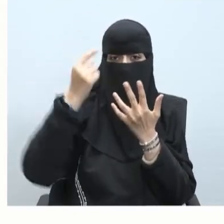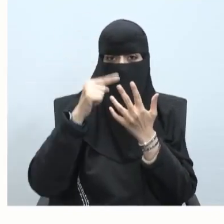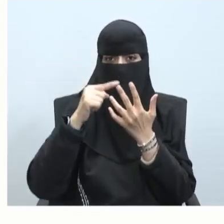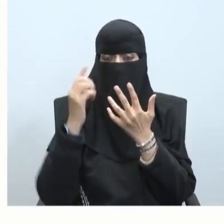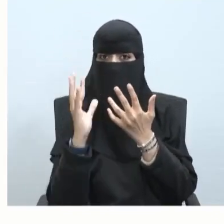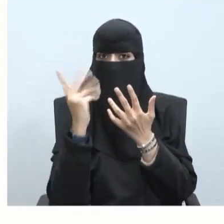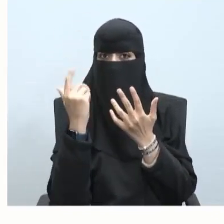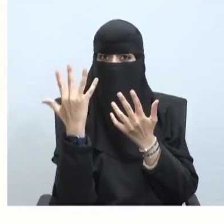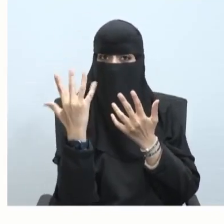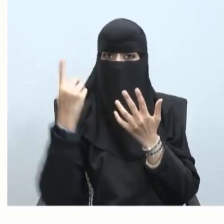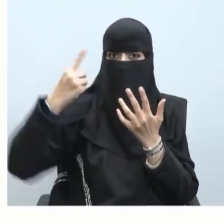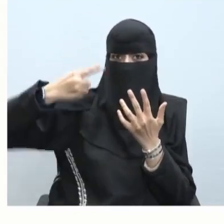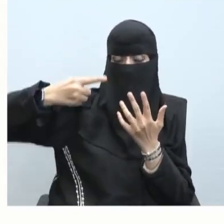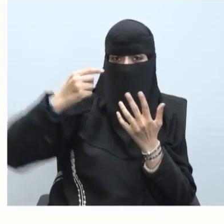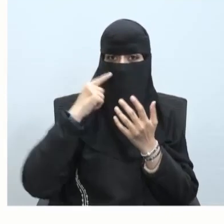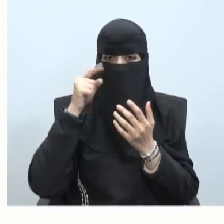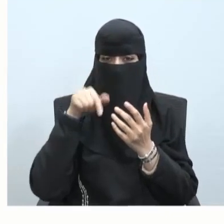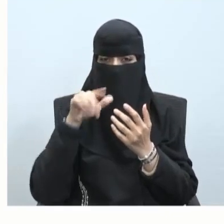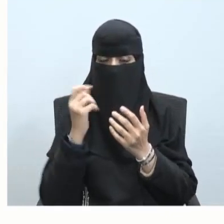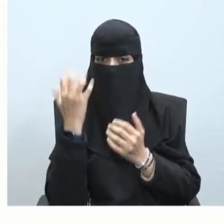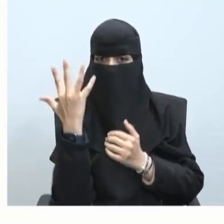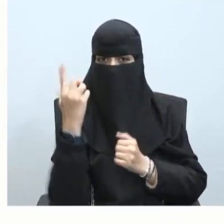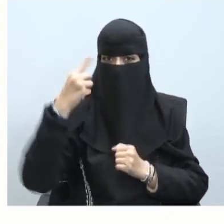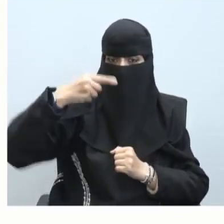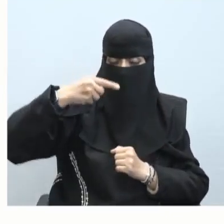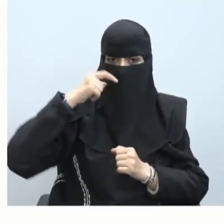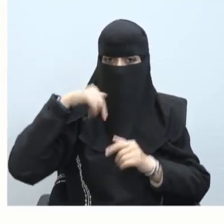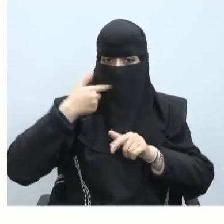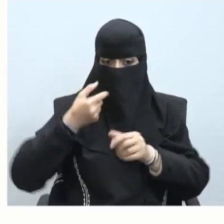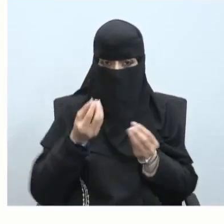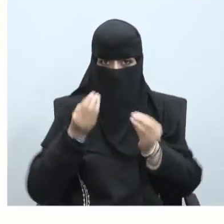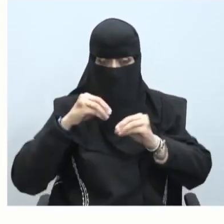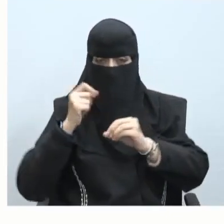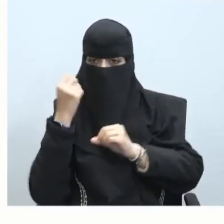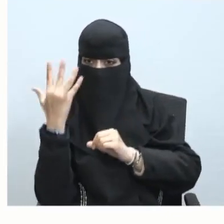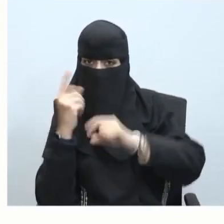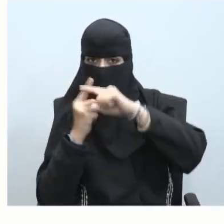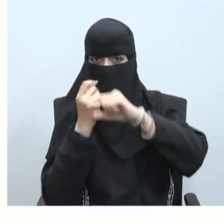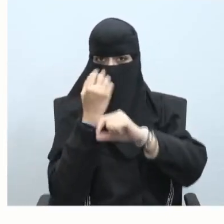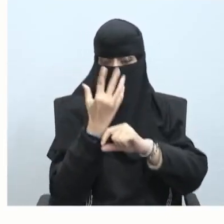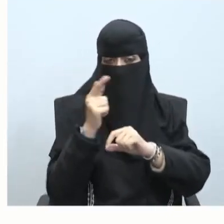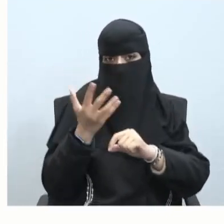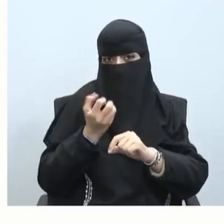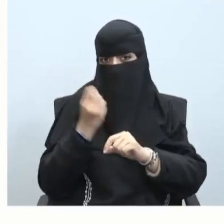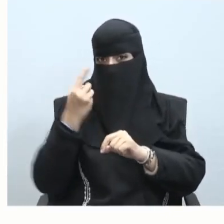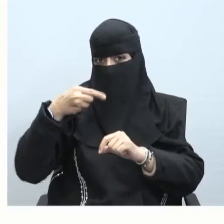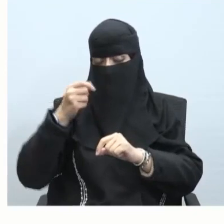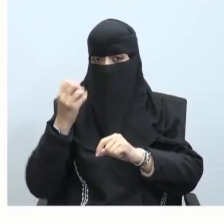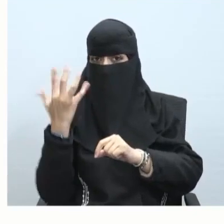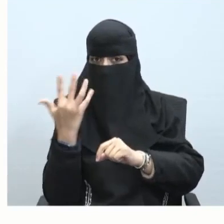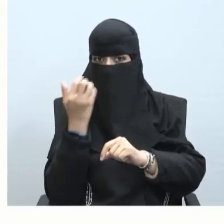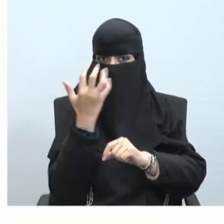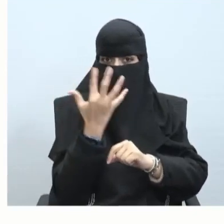مبدعين طيب بعد العشره يا مبدعين نعد نضيف عليها خمسه ابنائي وبناتي كم ستكون